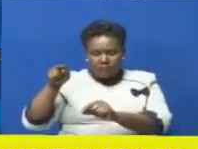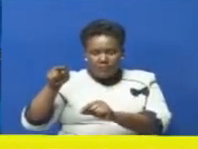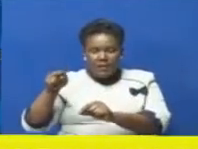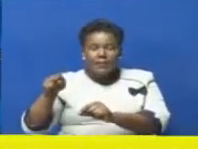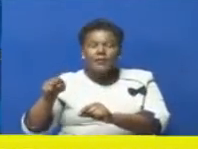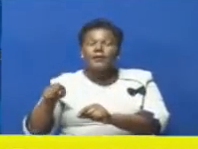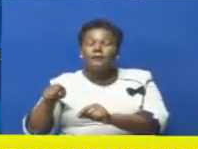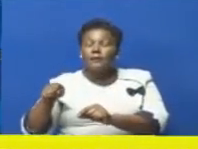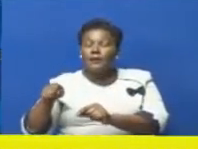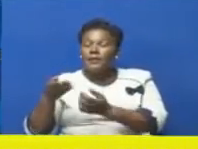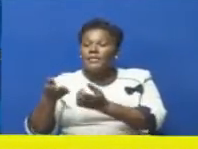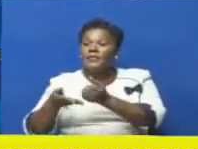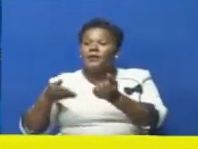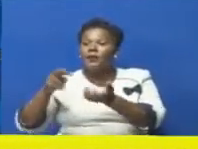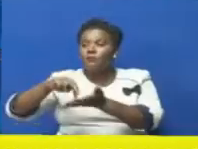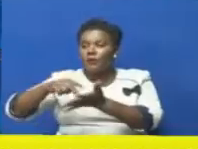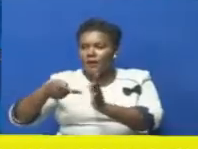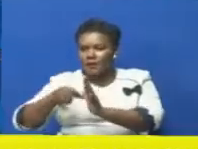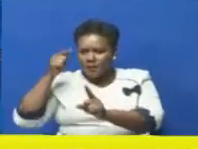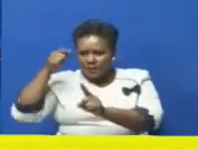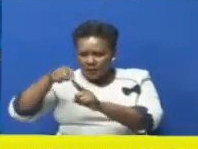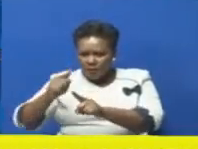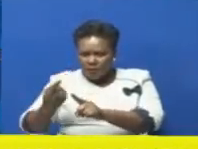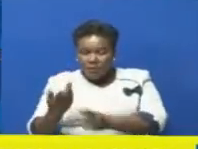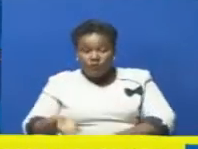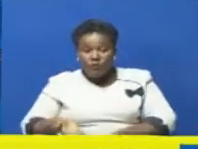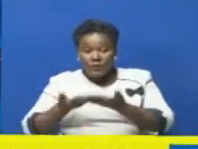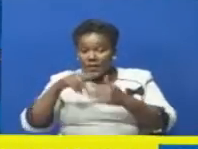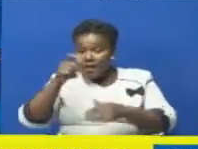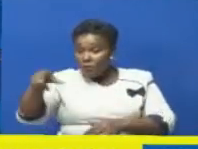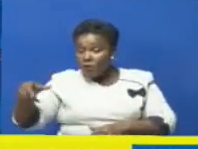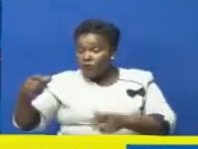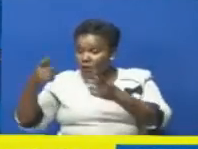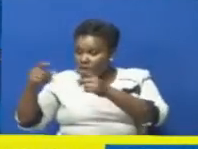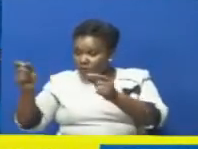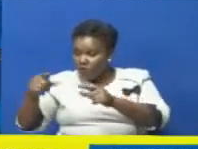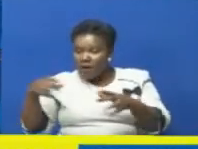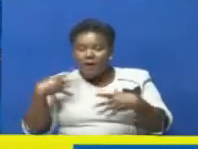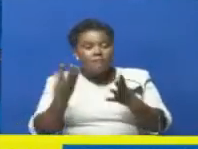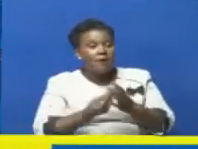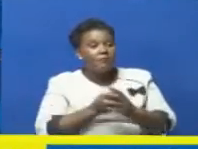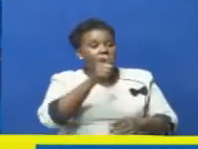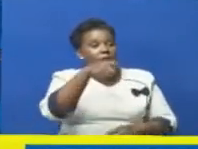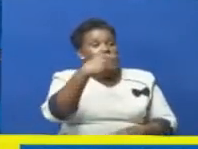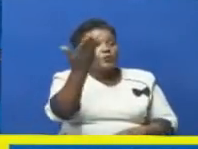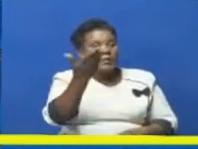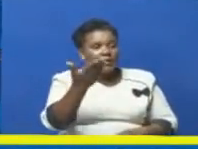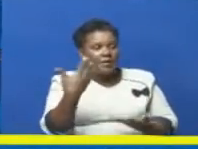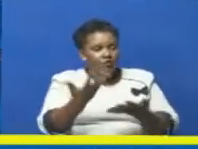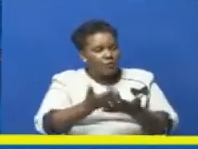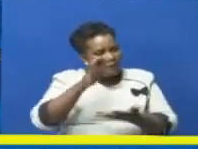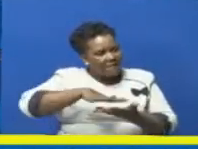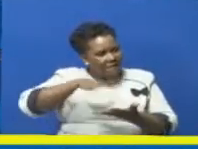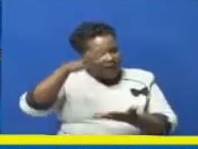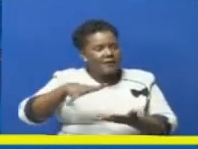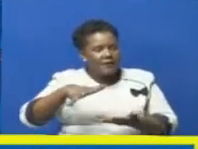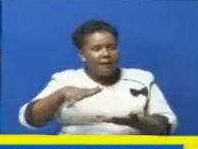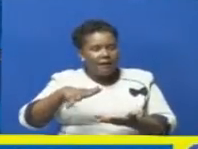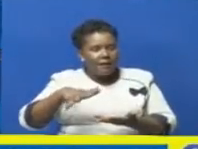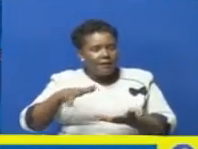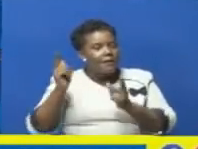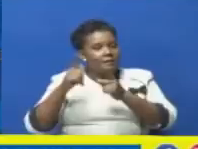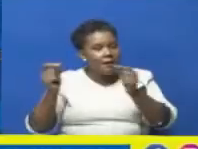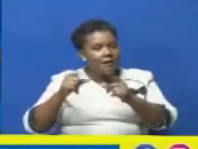kuwawezesha wakazi wa mkoa huo na maeneo mengine kunufaika na uchumi huo. Naibu Waziri wa Mifugo na Uvuvi Abdalla